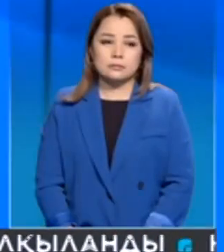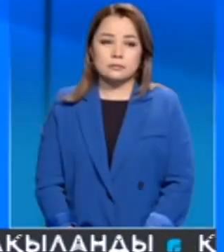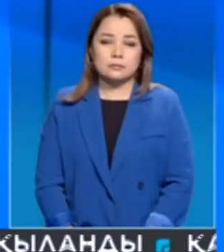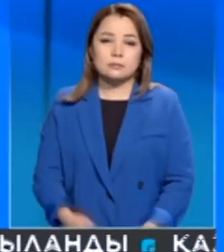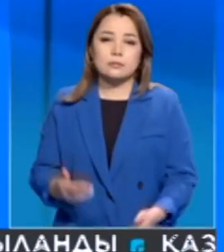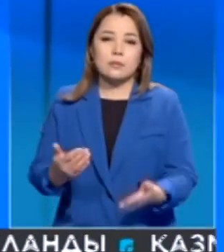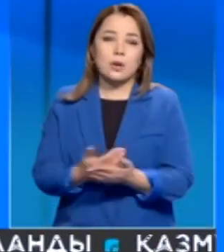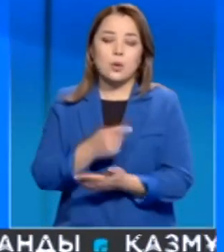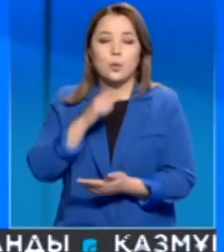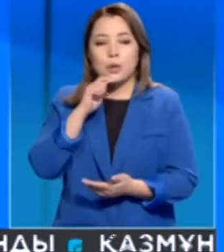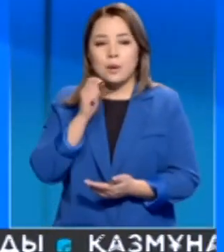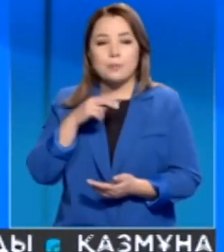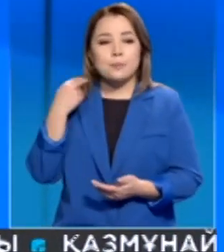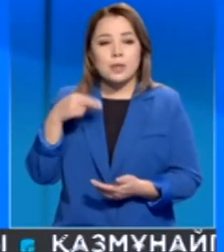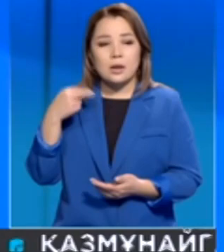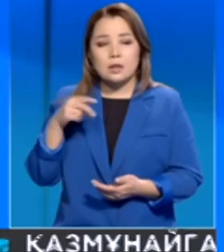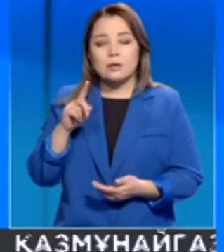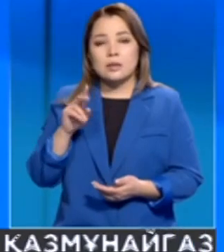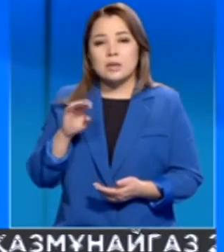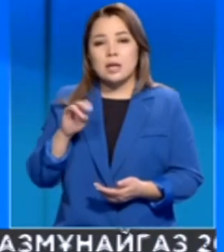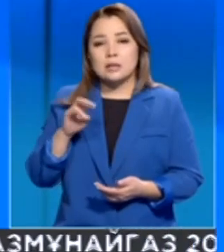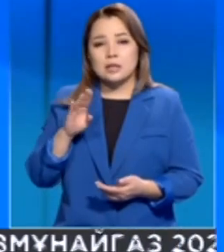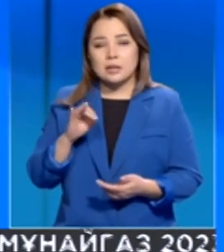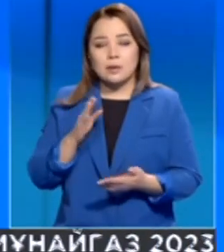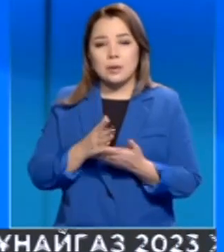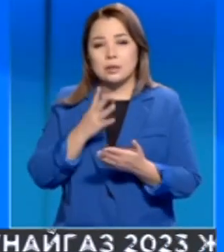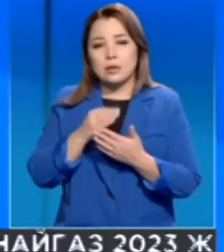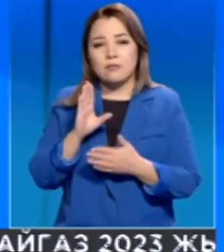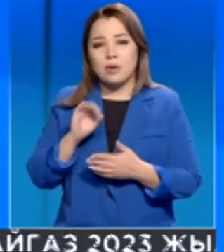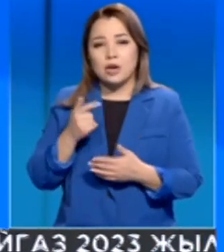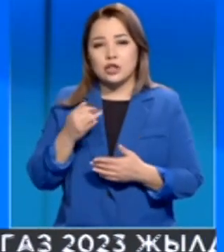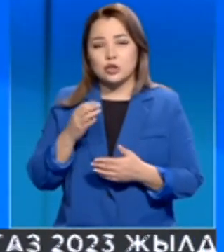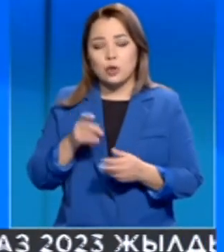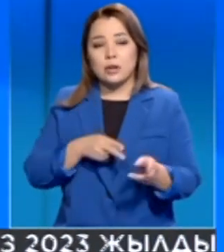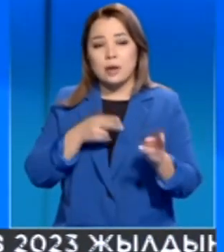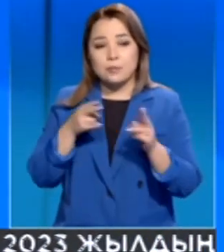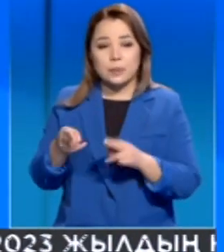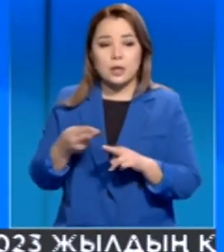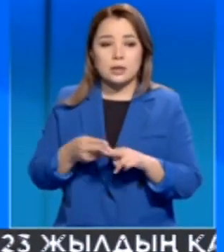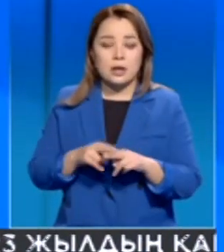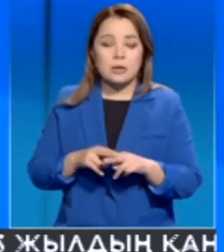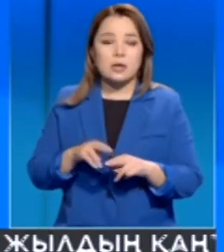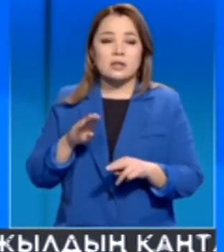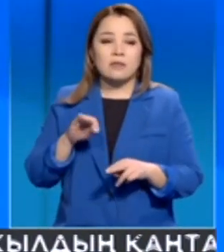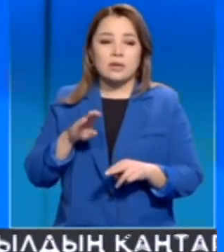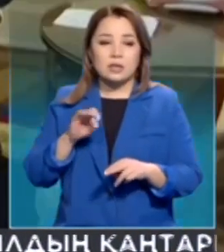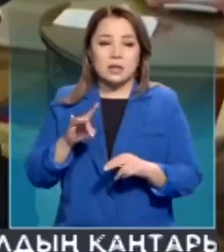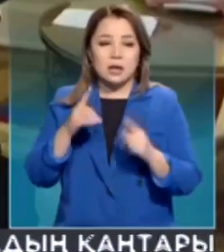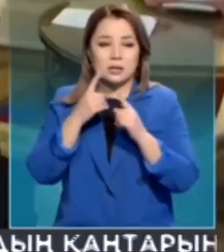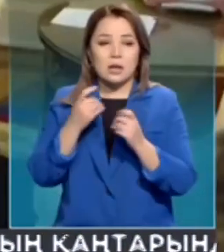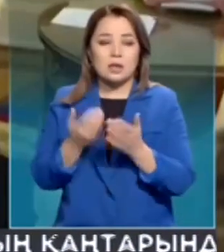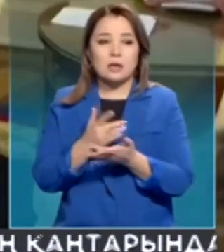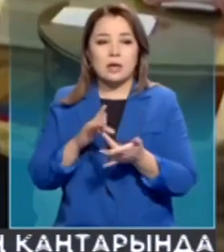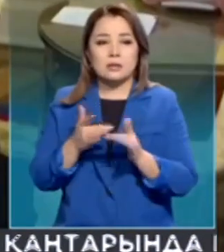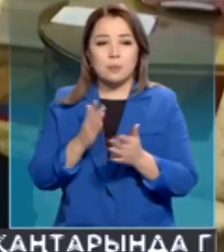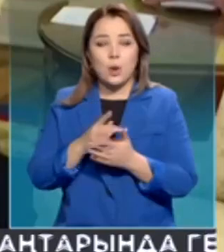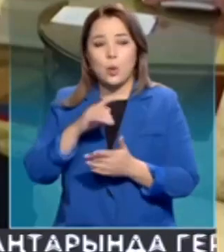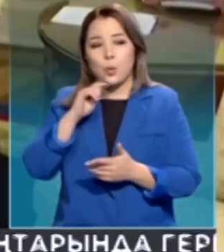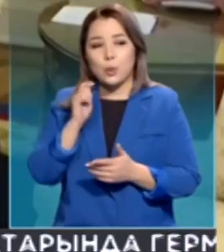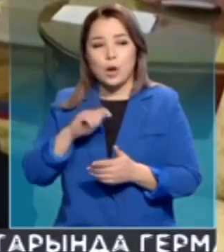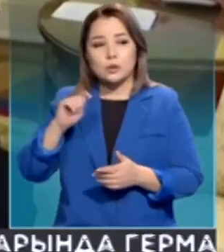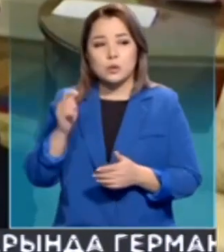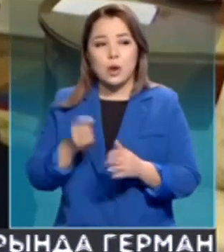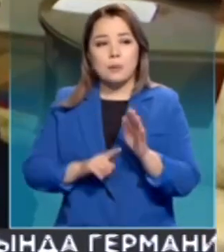Жахан жаңалықтары. Украина президенті Владимир Зеленский бүгін Вашингтонға бара жатыр. Мұны ол твиттердегі парақшасы арқылы хабарлады. Украинада